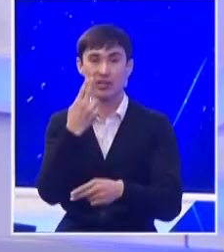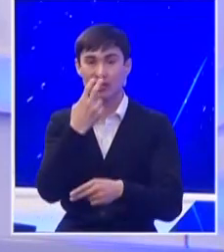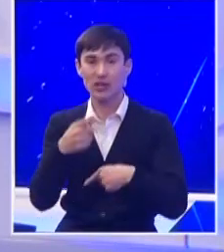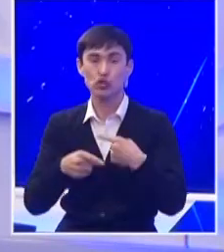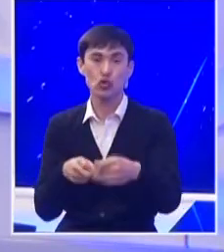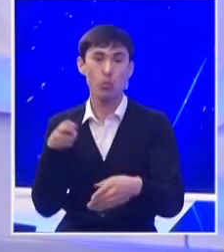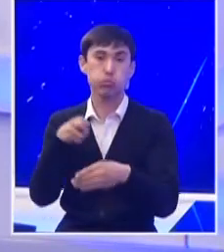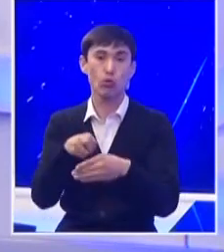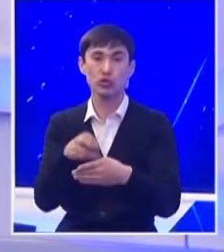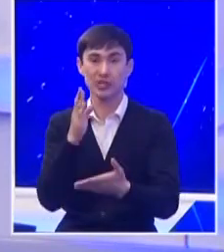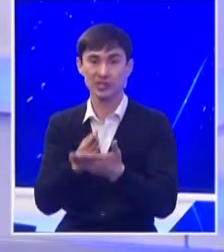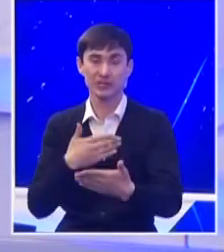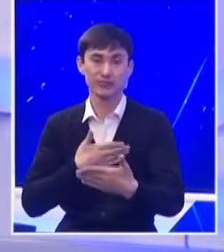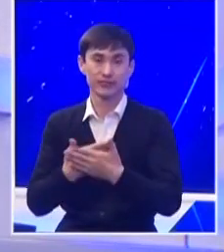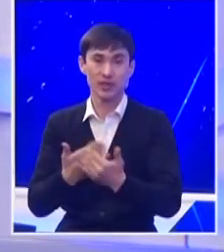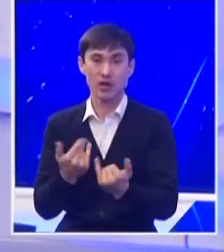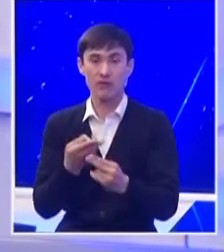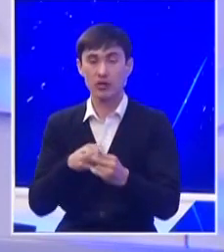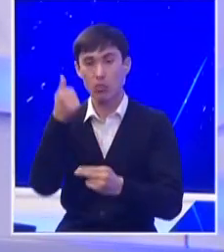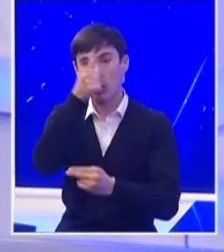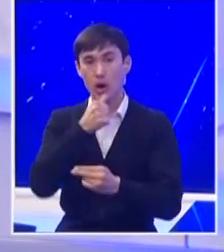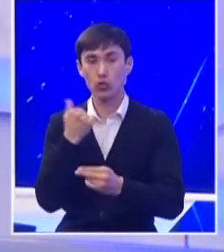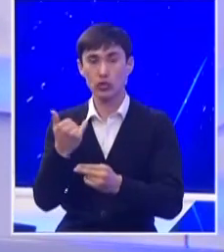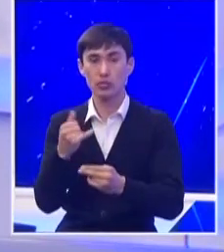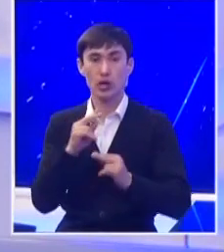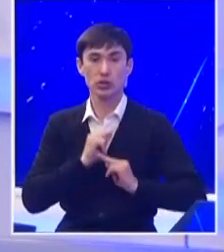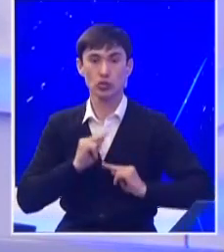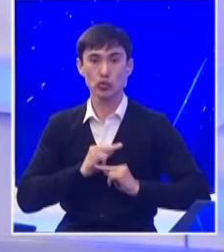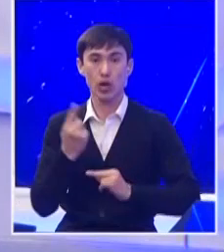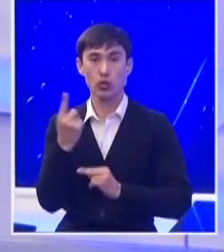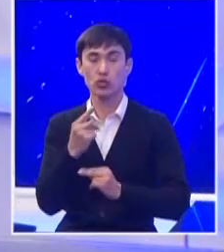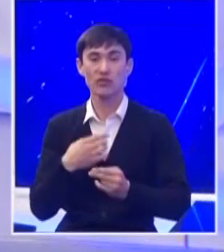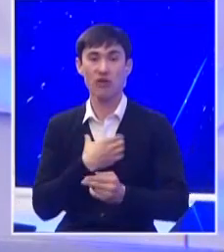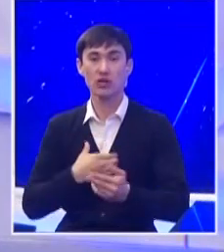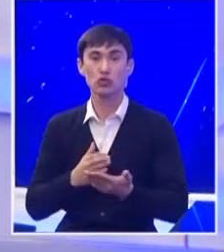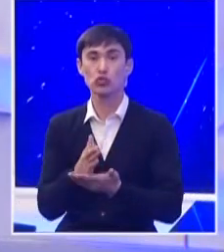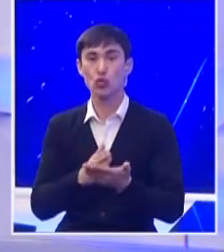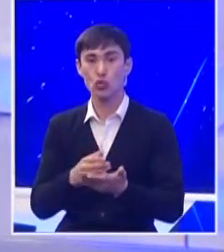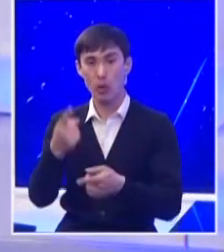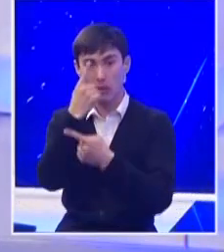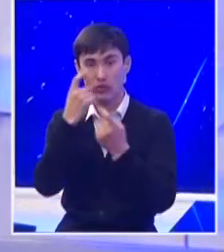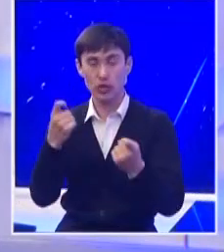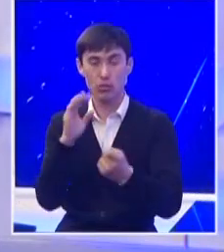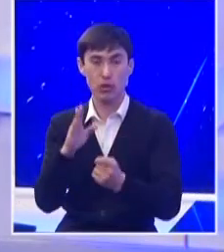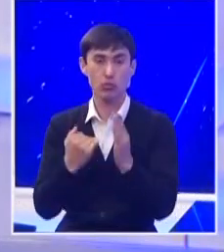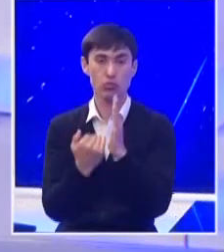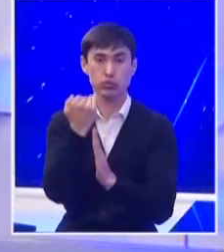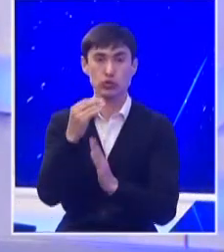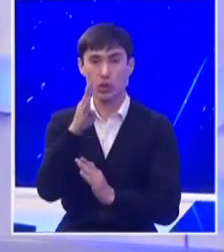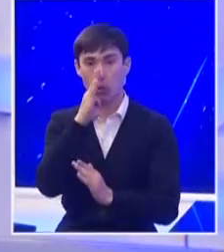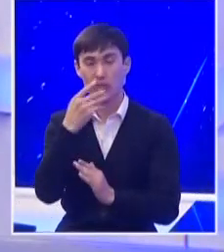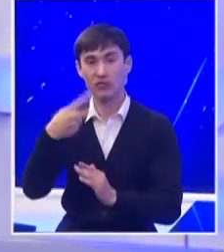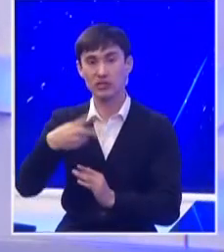все же не теряет своей актуальности. В этом году им, как сотрудникам одной из важных служб оповещения, поднимут зарплату